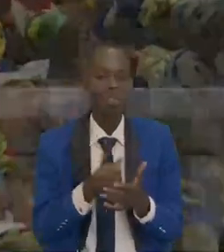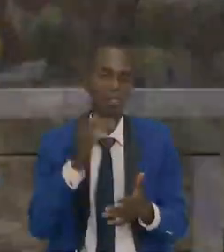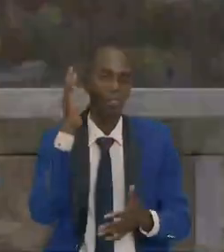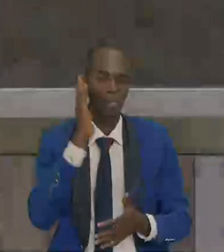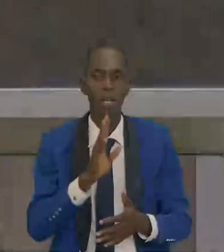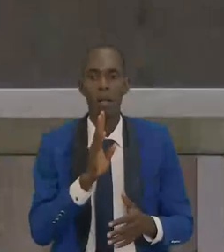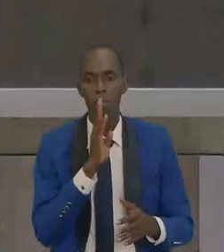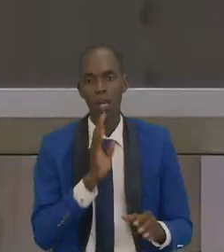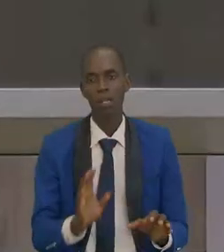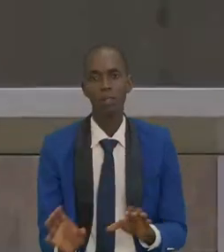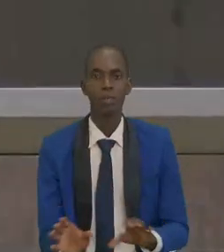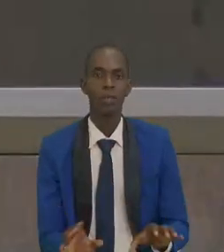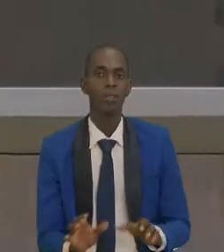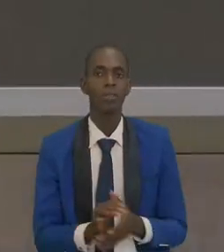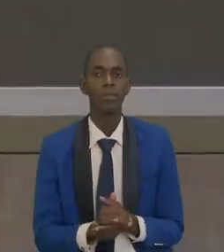fait.